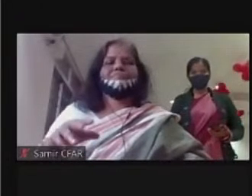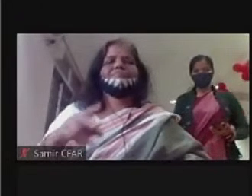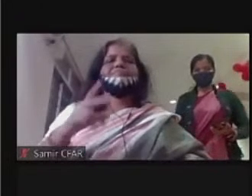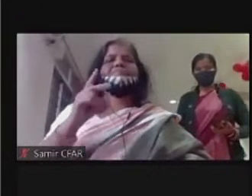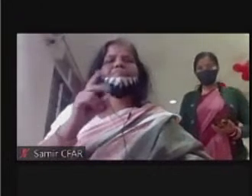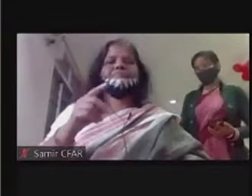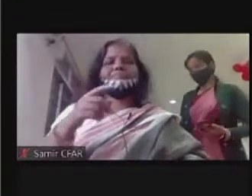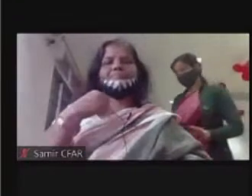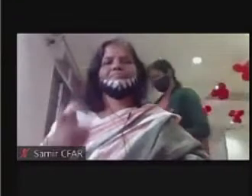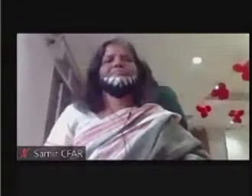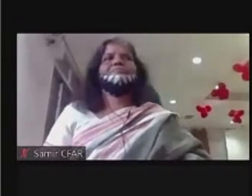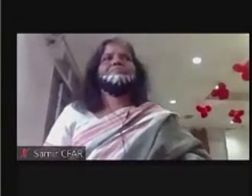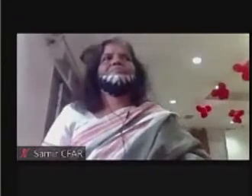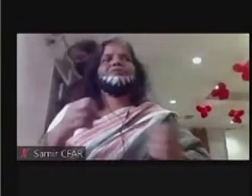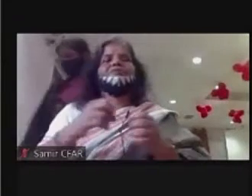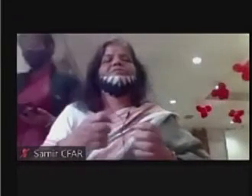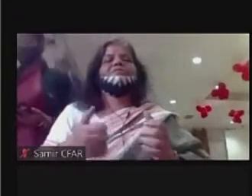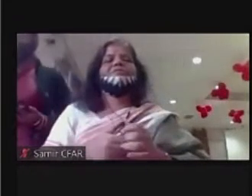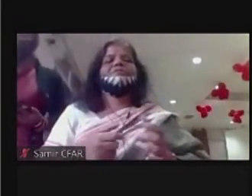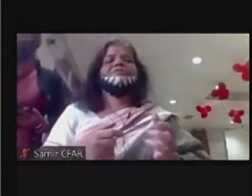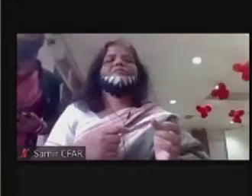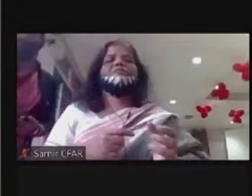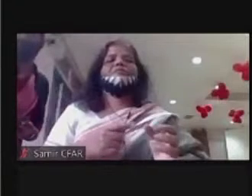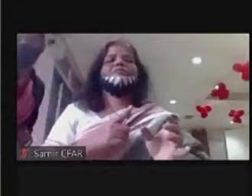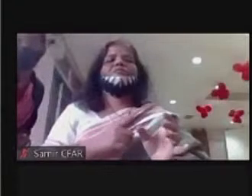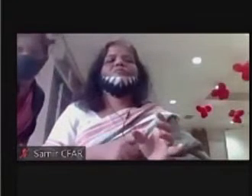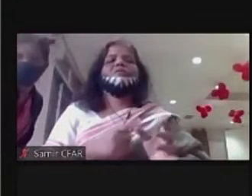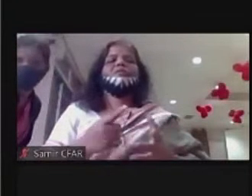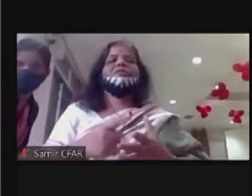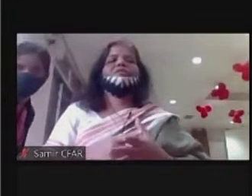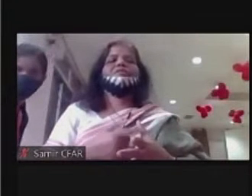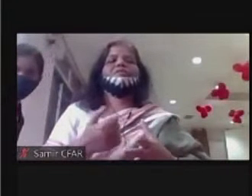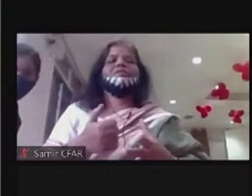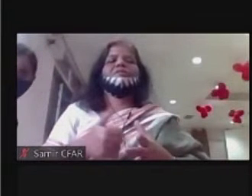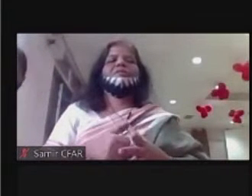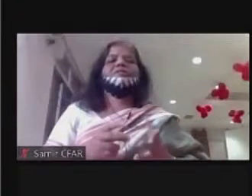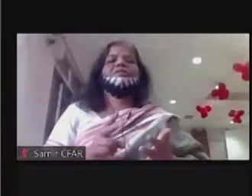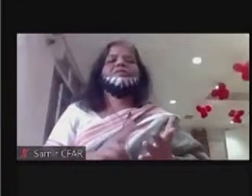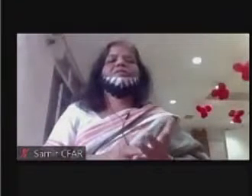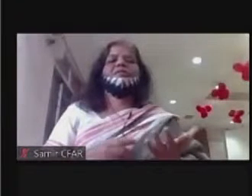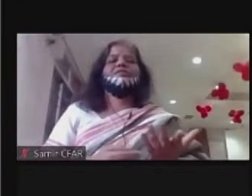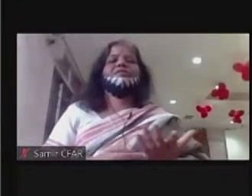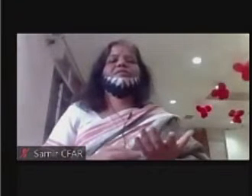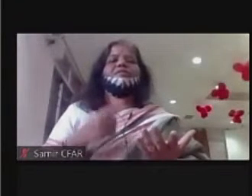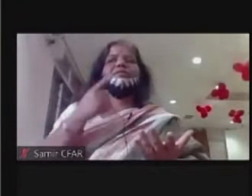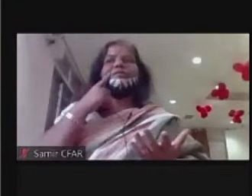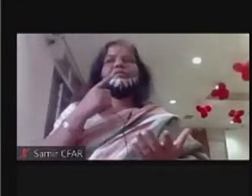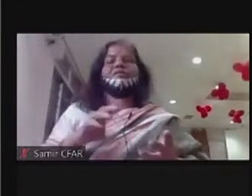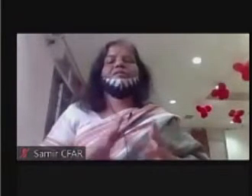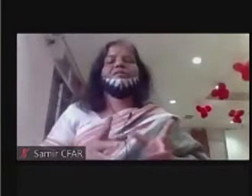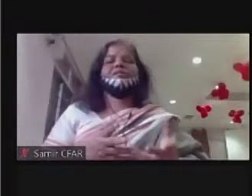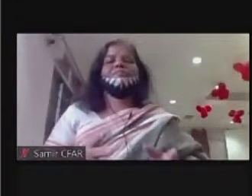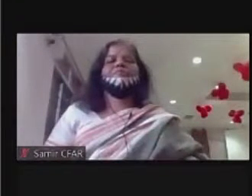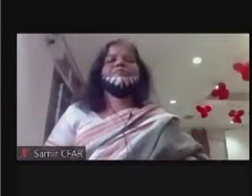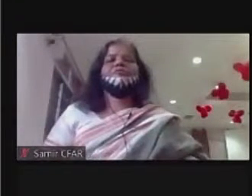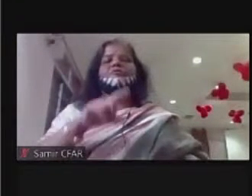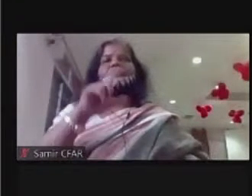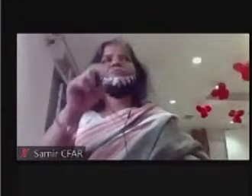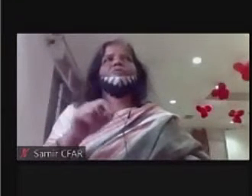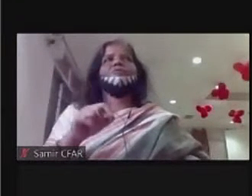हेलो। मैम क्या करना है फिर?